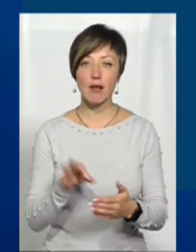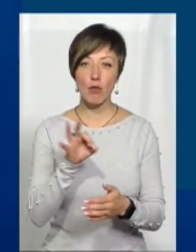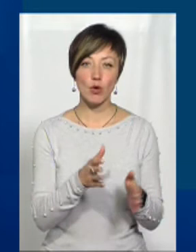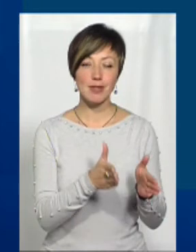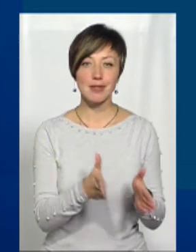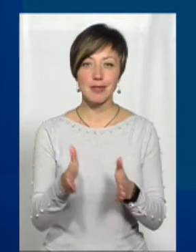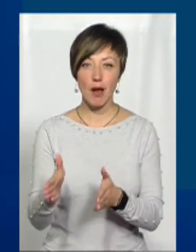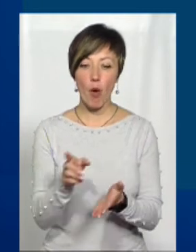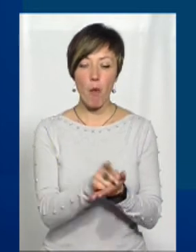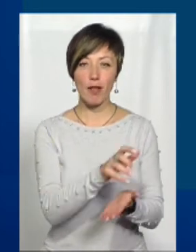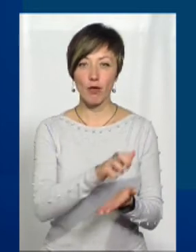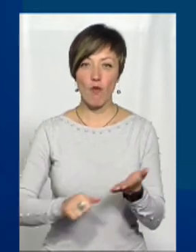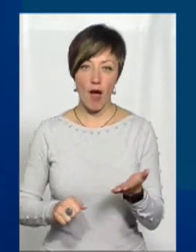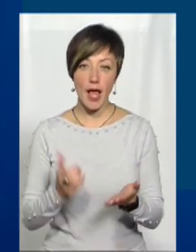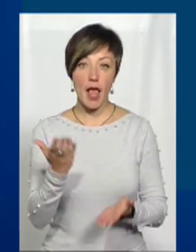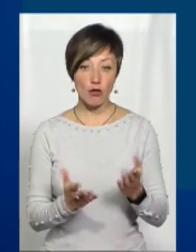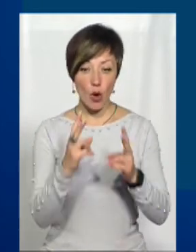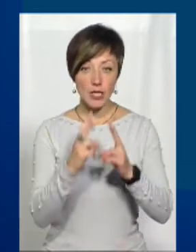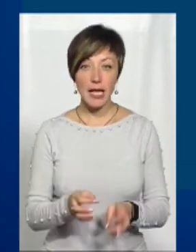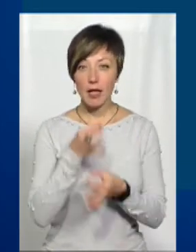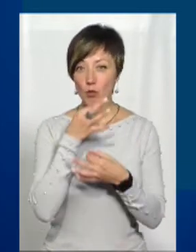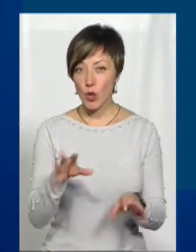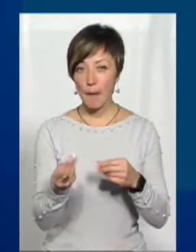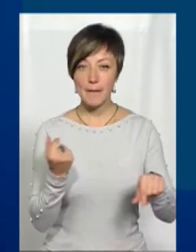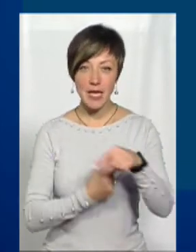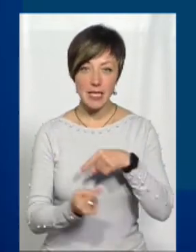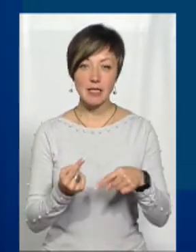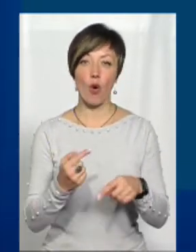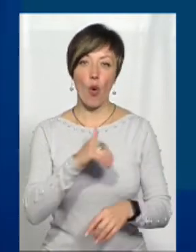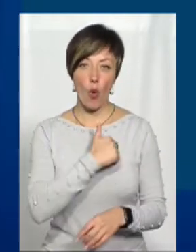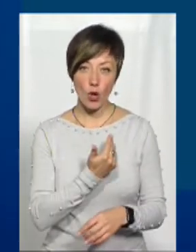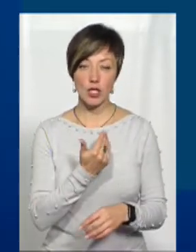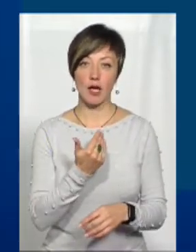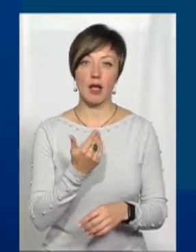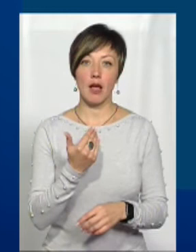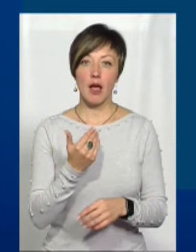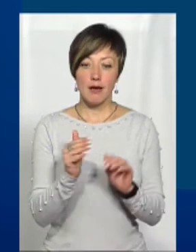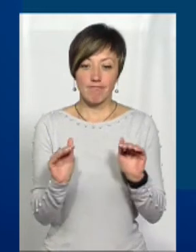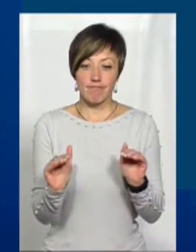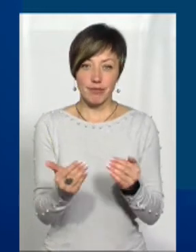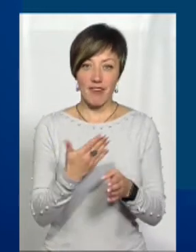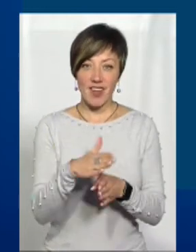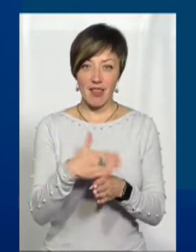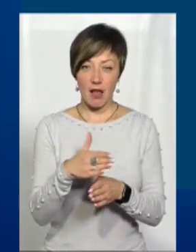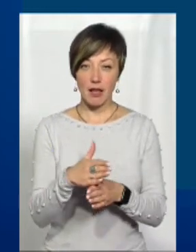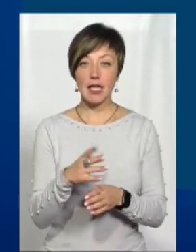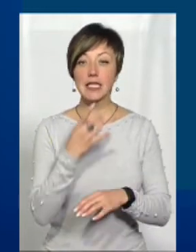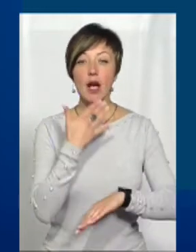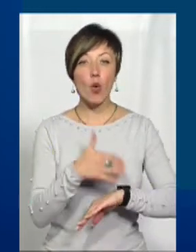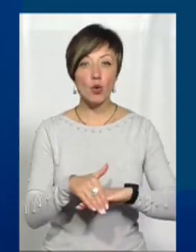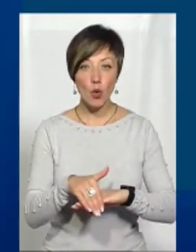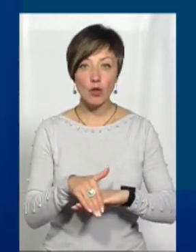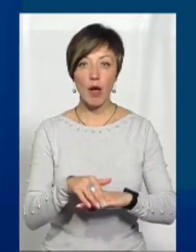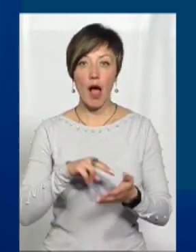системи оподаткування. Якщо розглядати будь-який бізнес хоче оптимізувати видатки. Так от, за кордоном, в